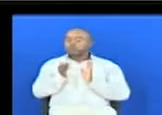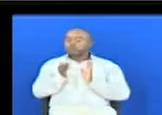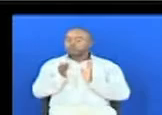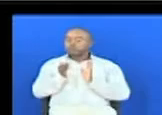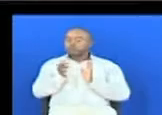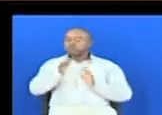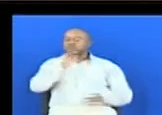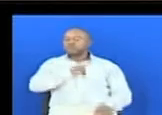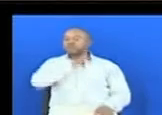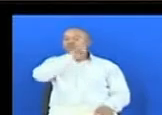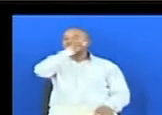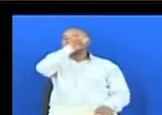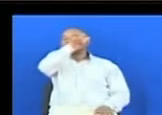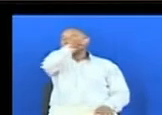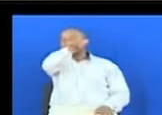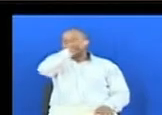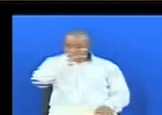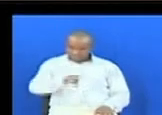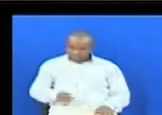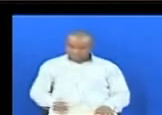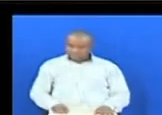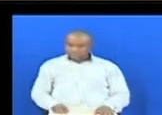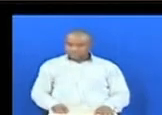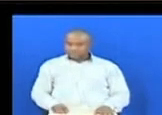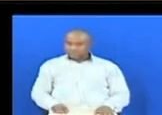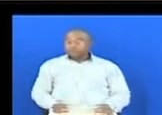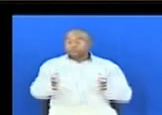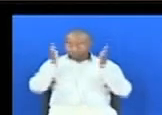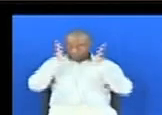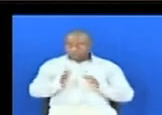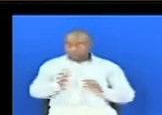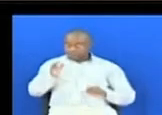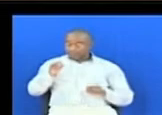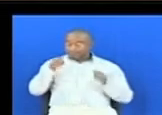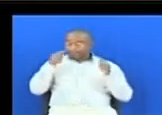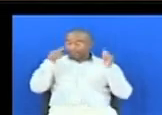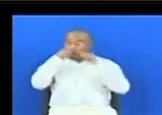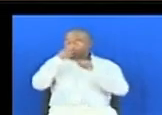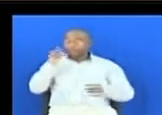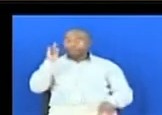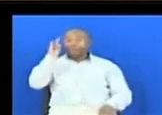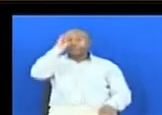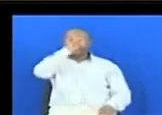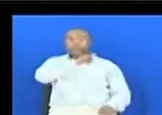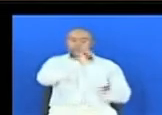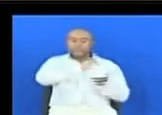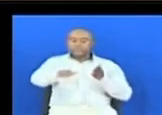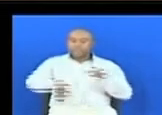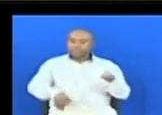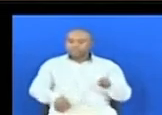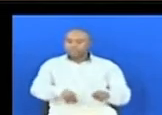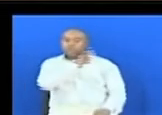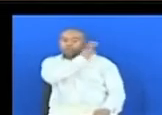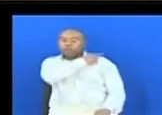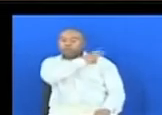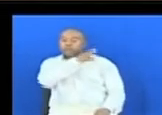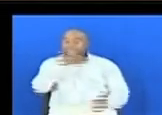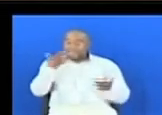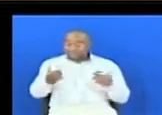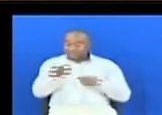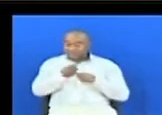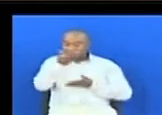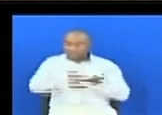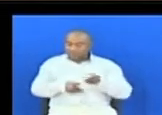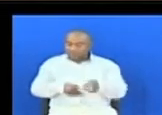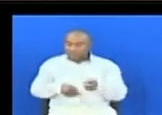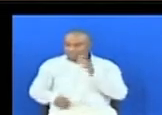ndege ili tumsafirishe Mheshimiwa Mboe kwenda Dar es Salaam. Ndio naipata sasa hivi.